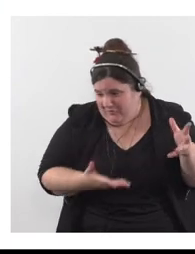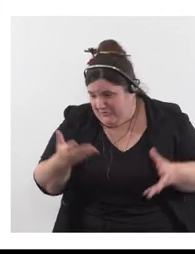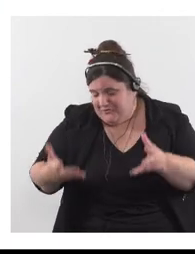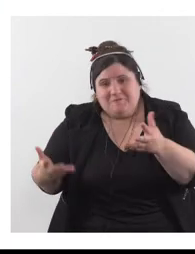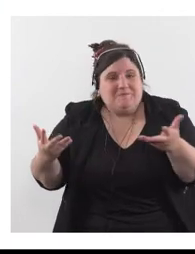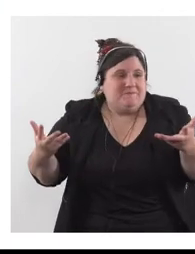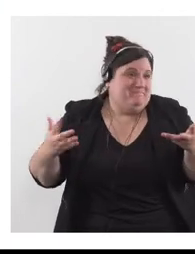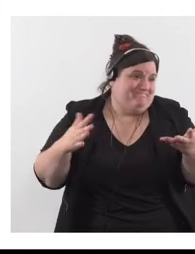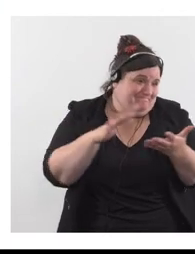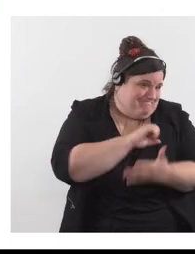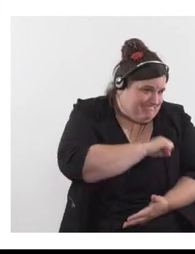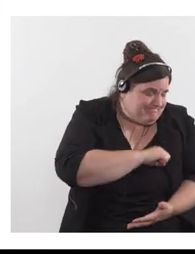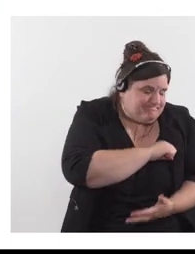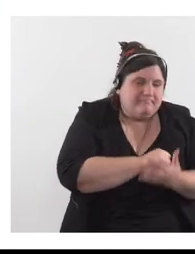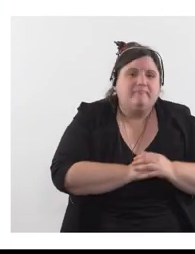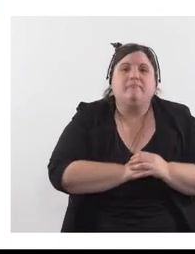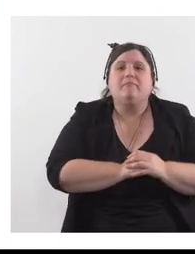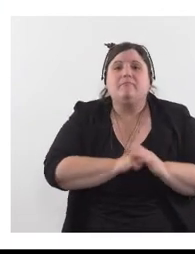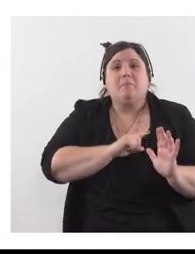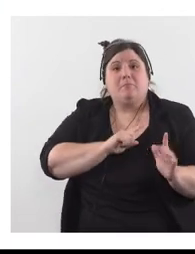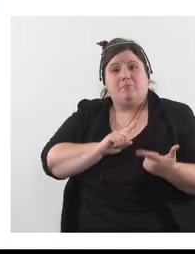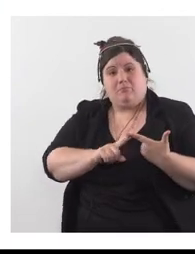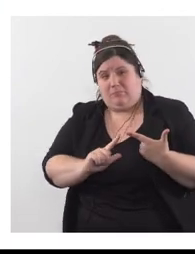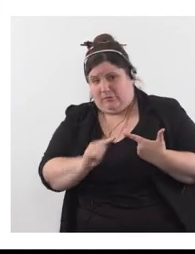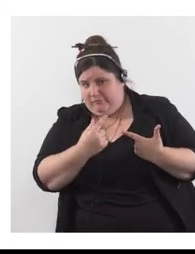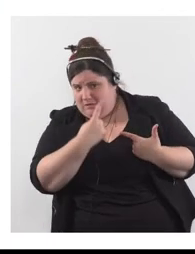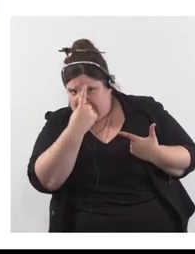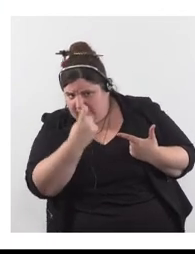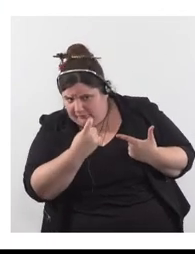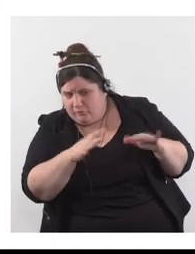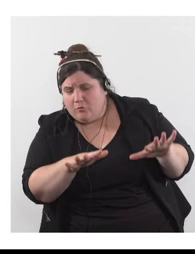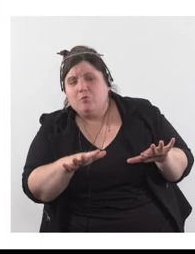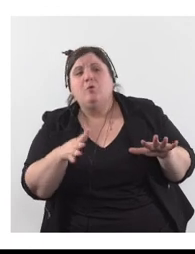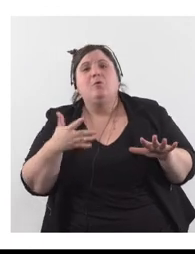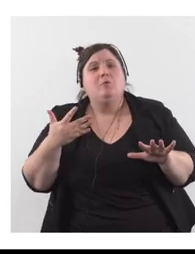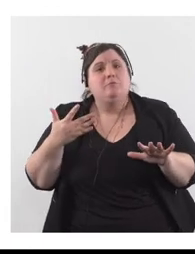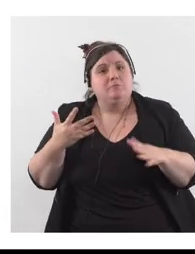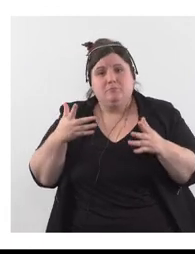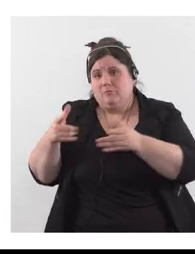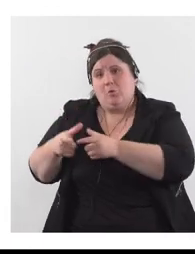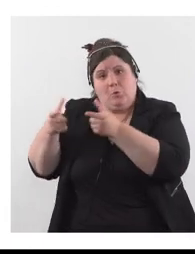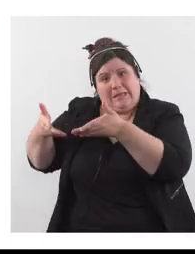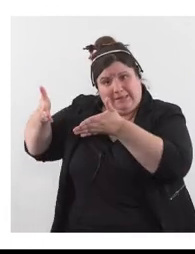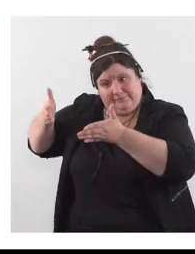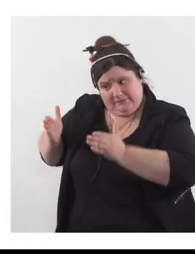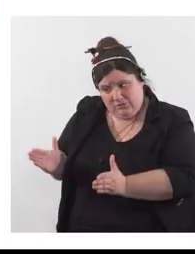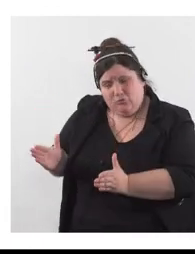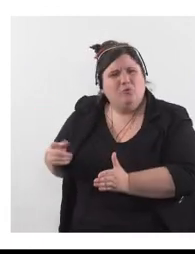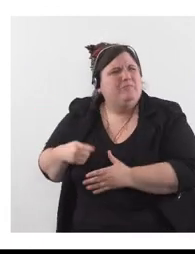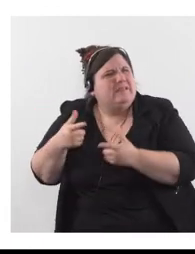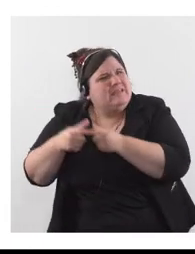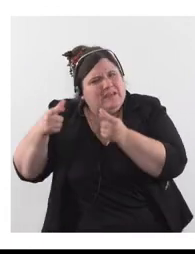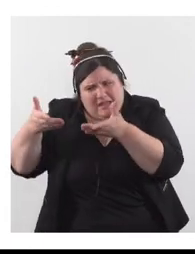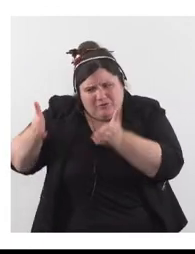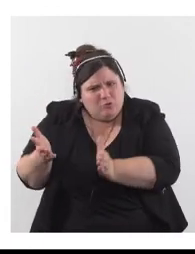Pour revenir à la deuxième question, comment restaurer la confiance entre ces institutions? Est-ce qu'on parlait des institutions